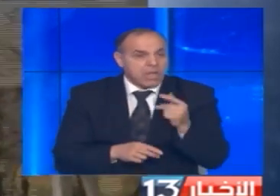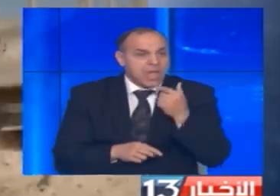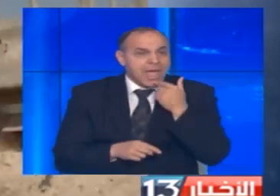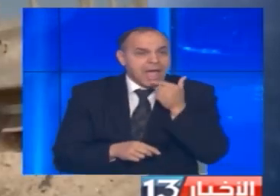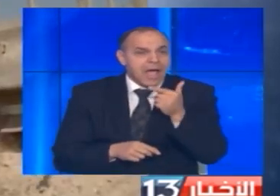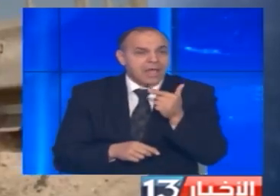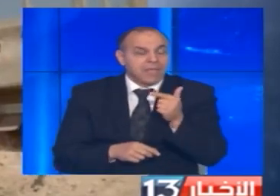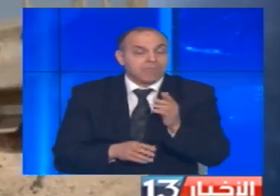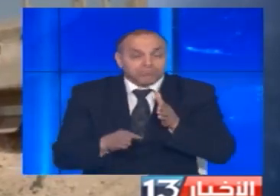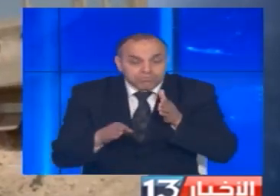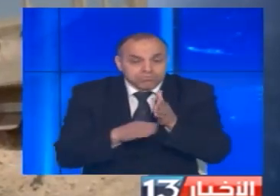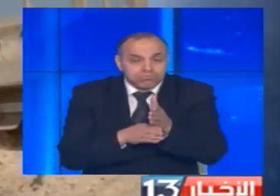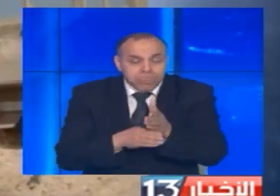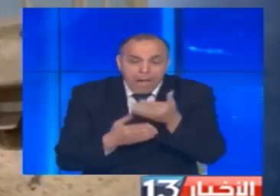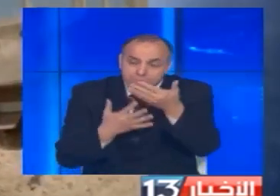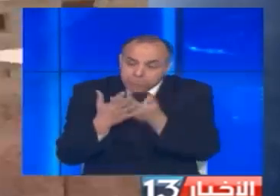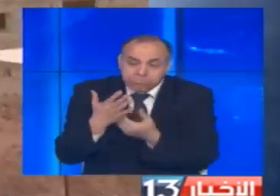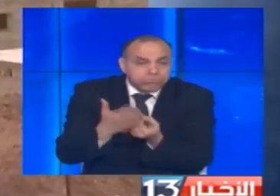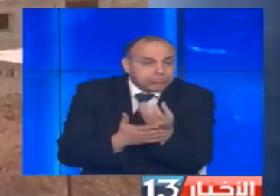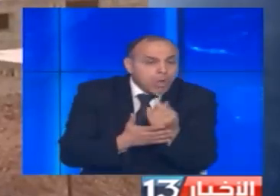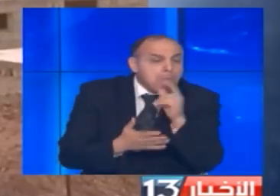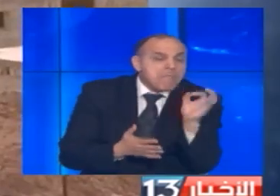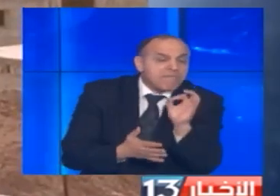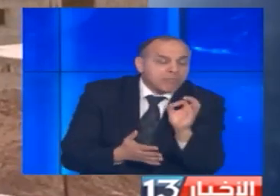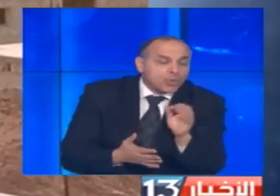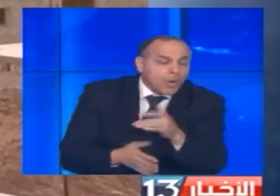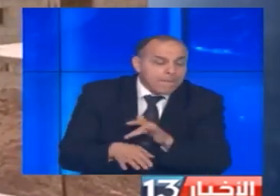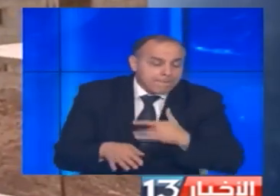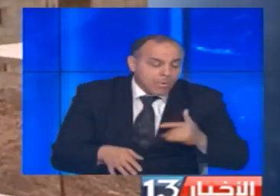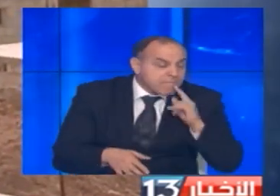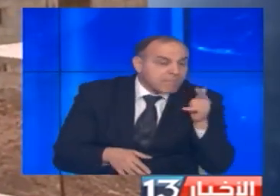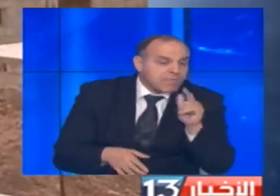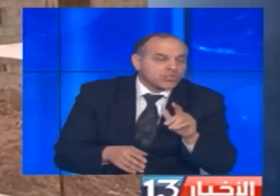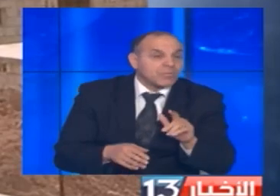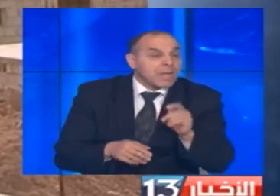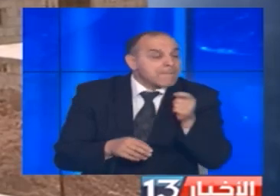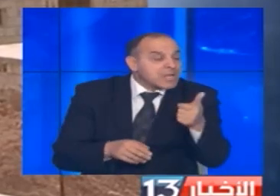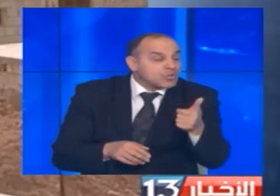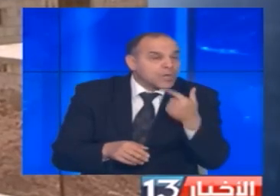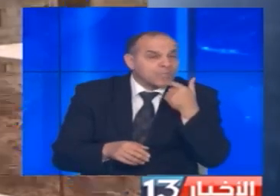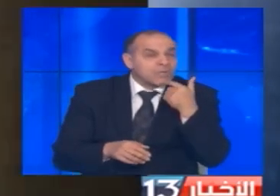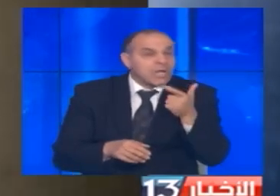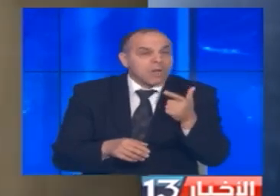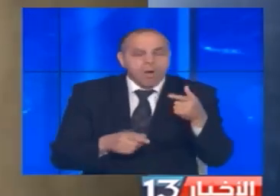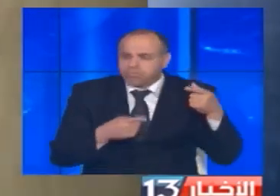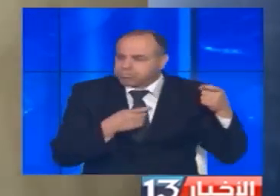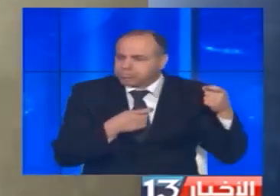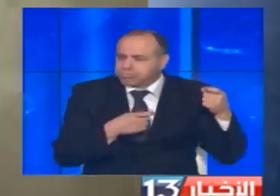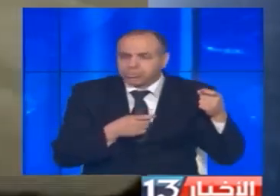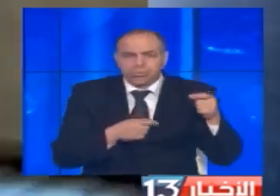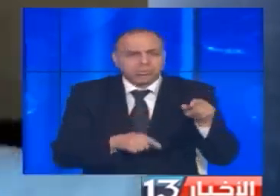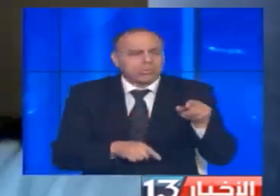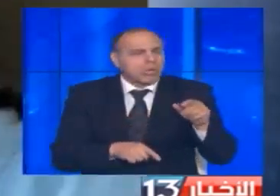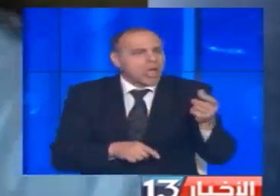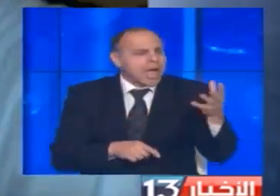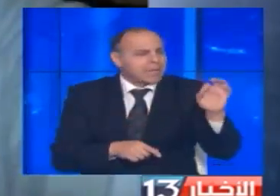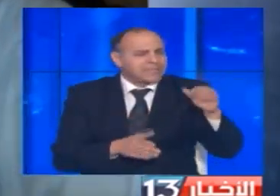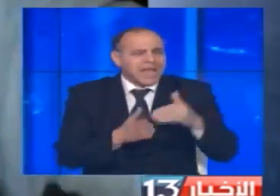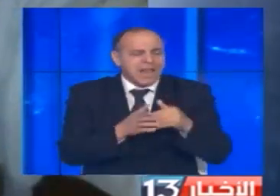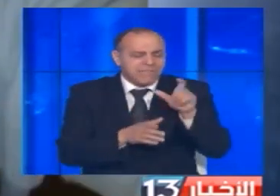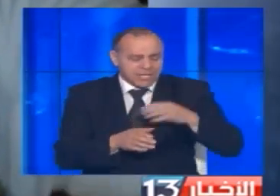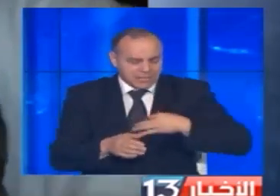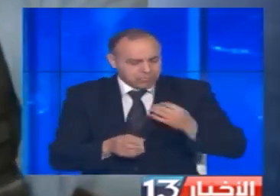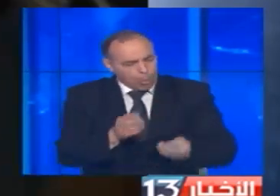لم يتسنى لها جمع البيانات من كل المرافق الصحية في المنطقة. أما الناجون من القتال فنزح منهم